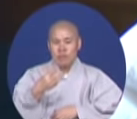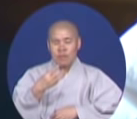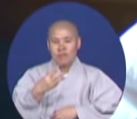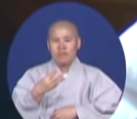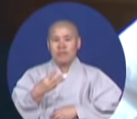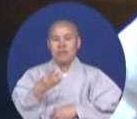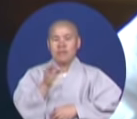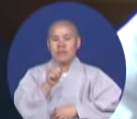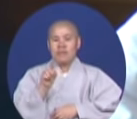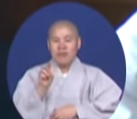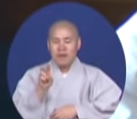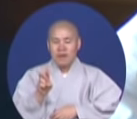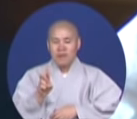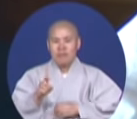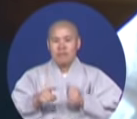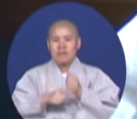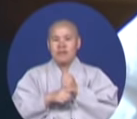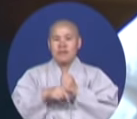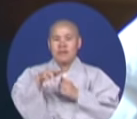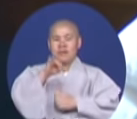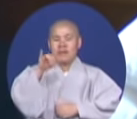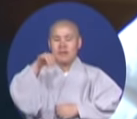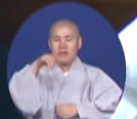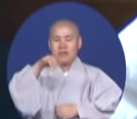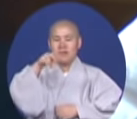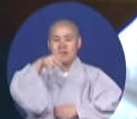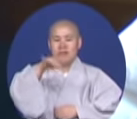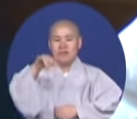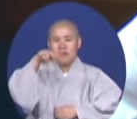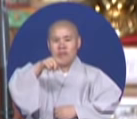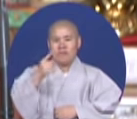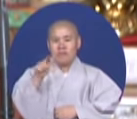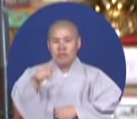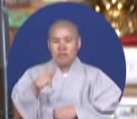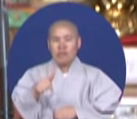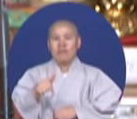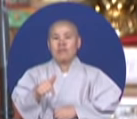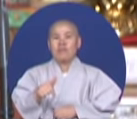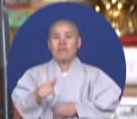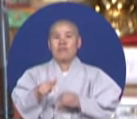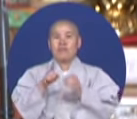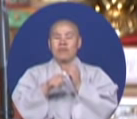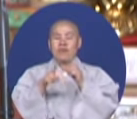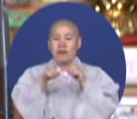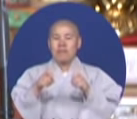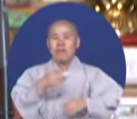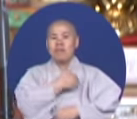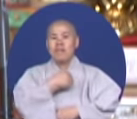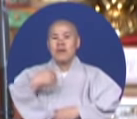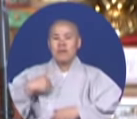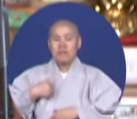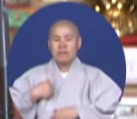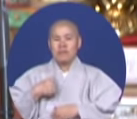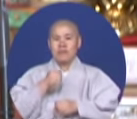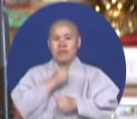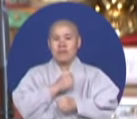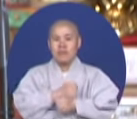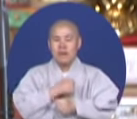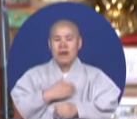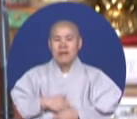그래서 도솔함이라고도 하고 지족함이라고도 하고 그럽니다. 만족을 한다. 그